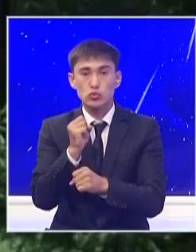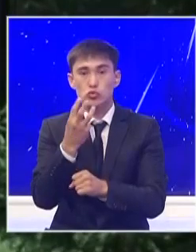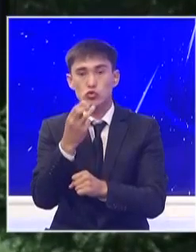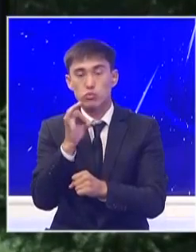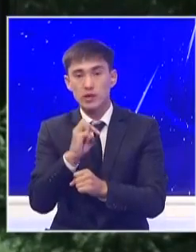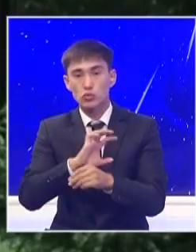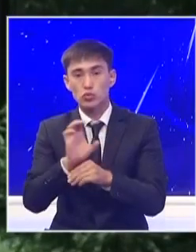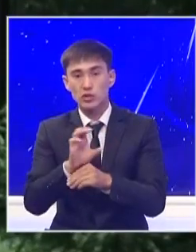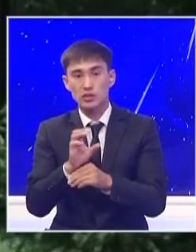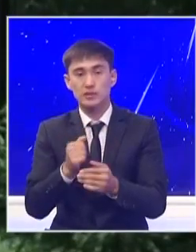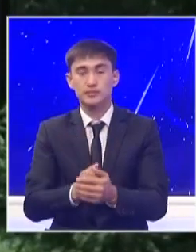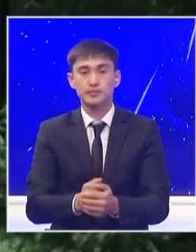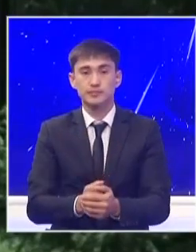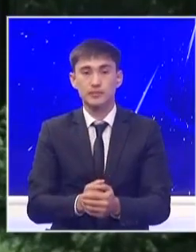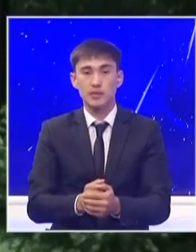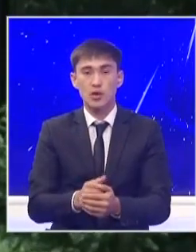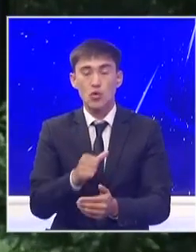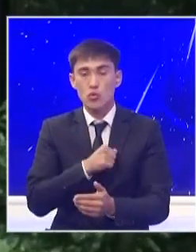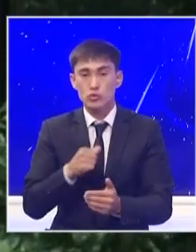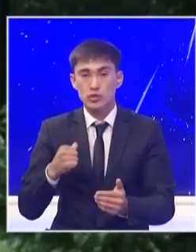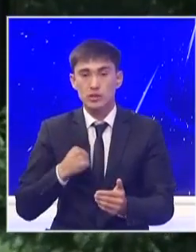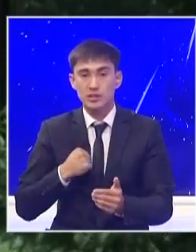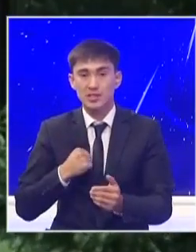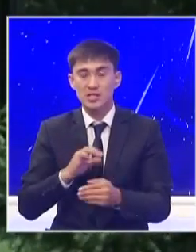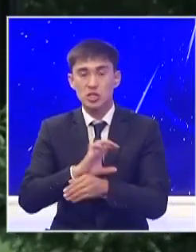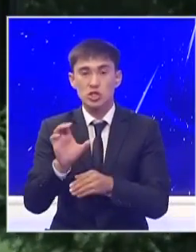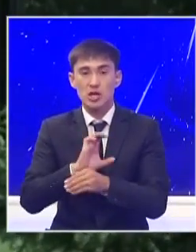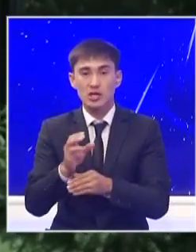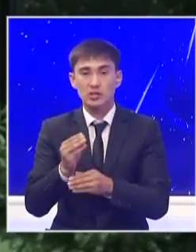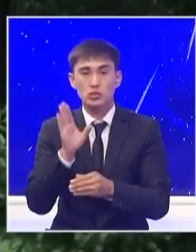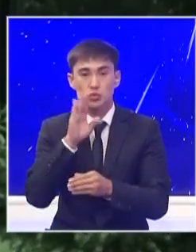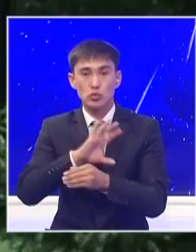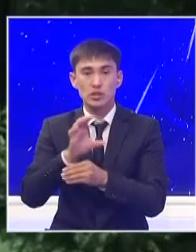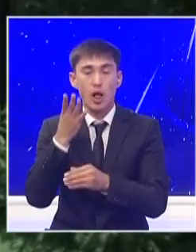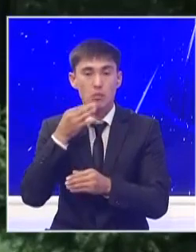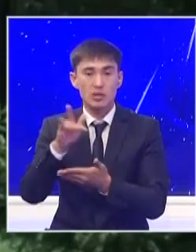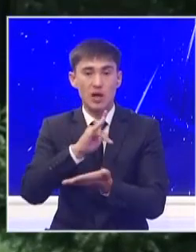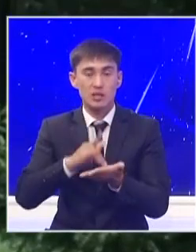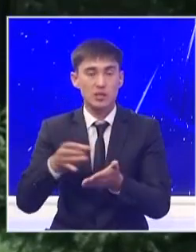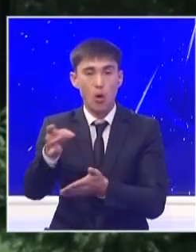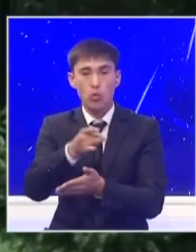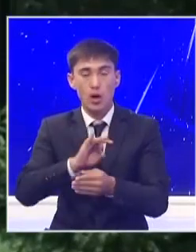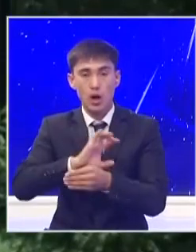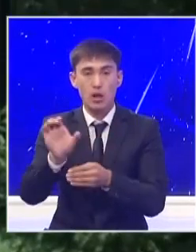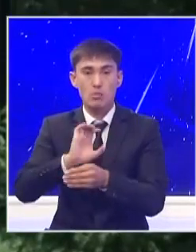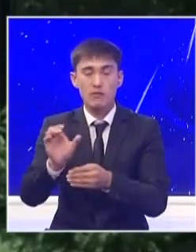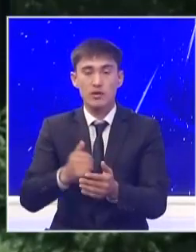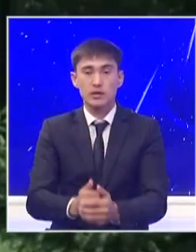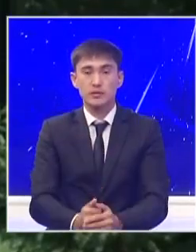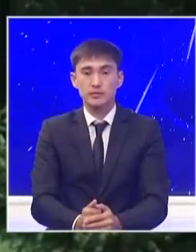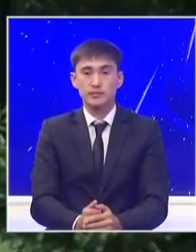7 шаруашылығы айналысуда. Өздерінің шығарған өнімдерін Алматы қаласына және аудан көлемінде және